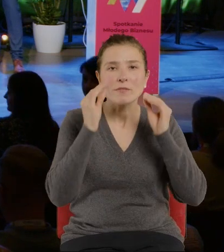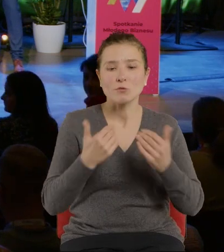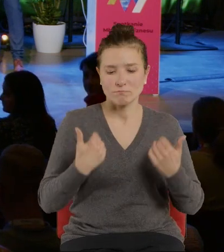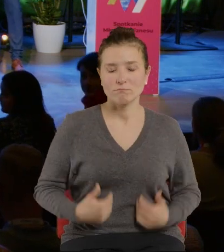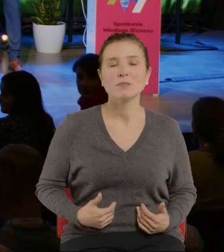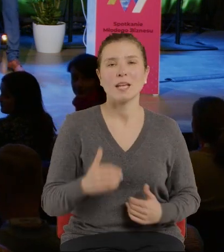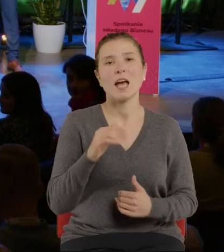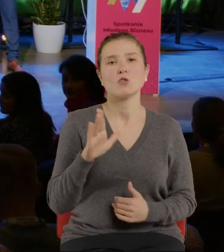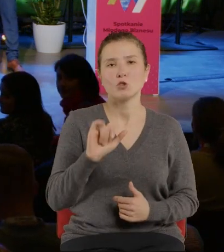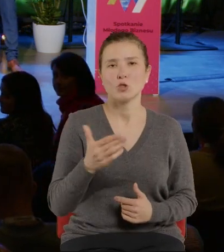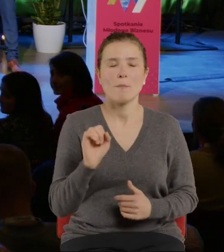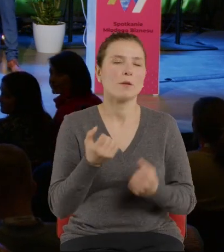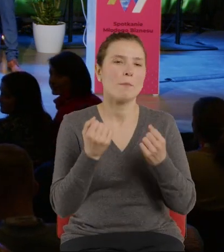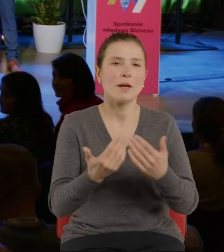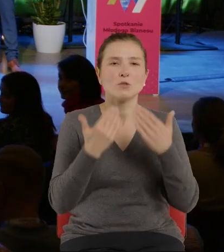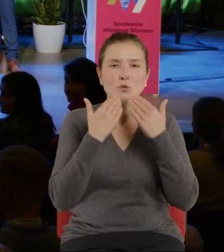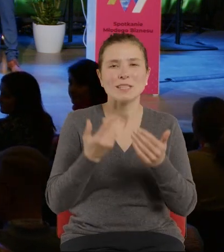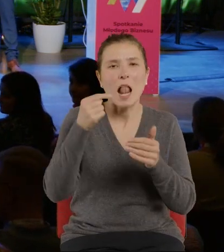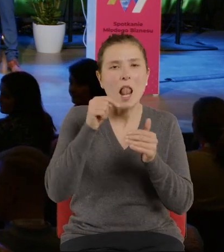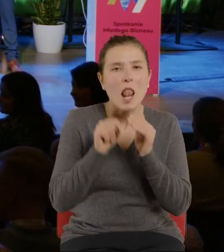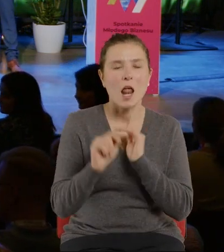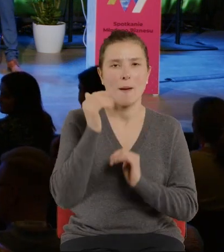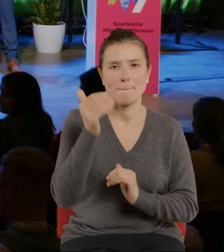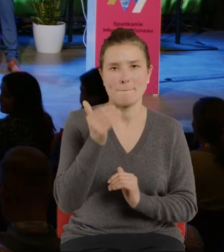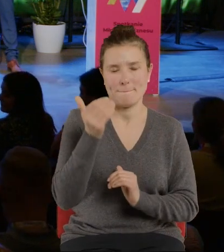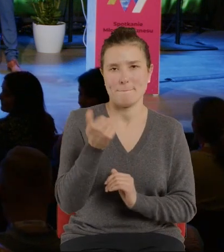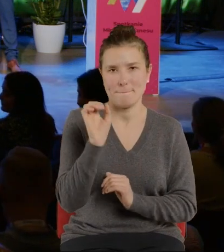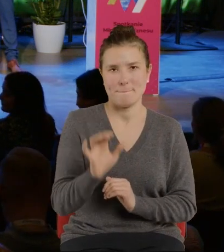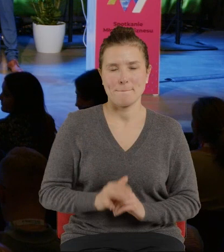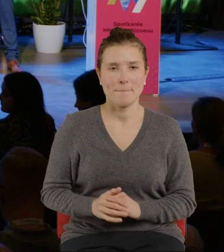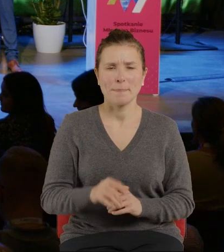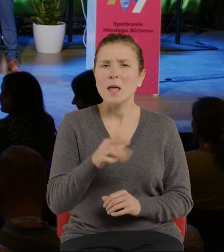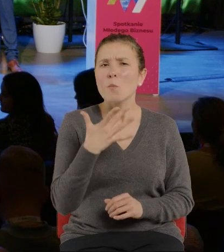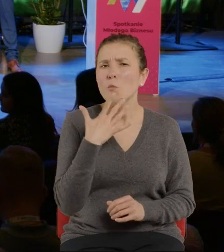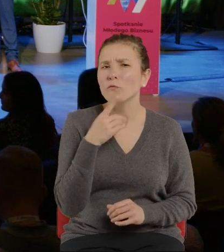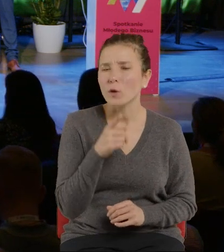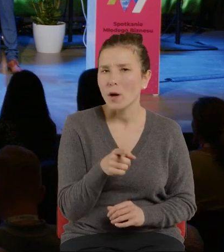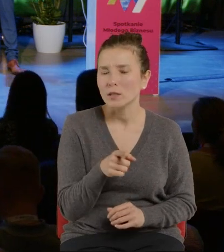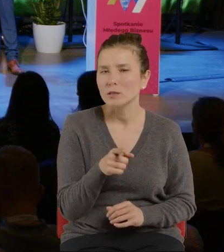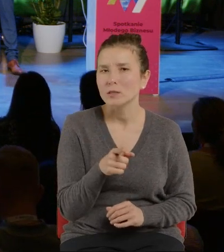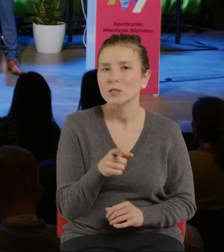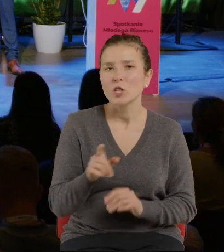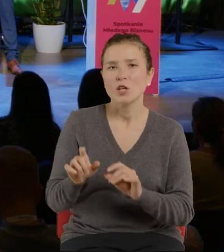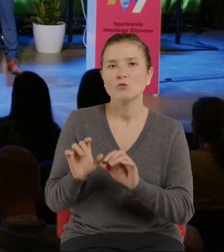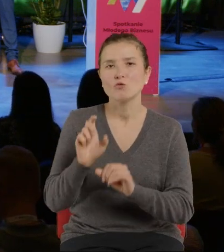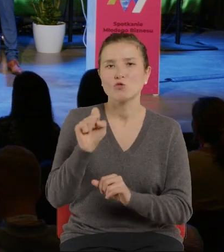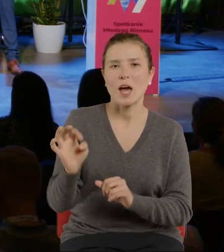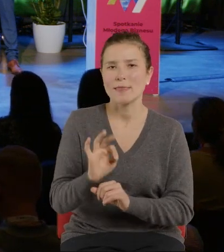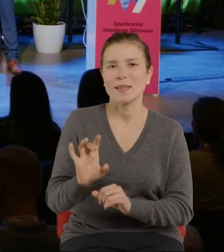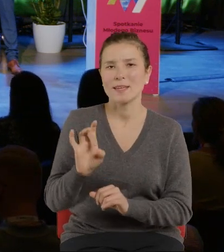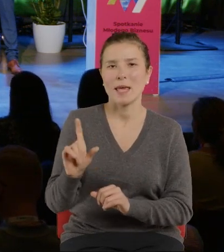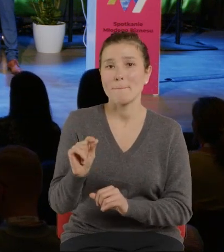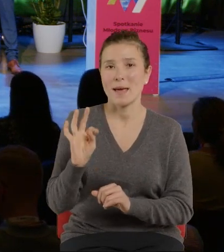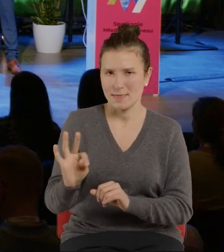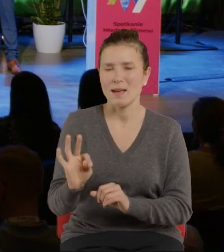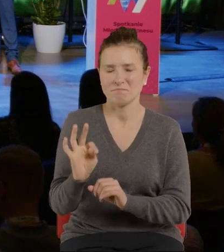i dziękuję Ci za wnikliwą prezentację. A wspomniałaś o tym, że GPT niejednokrotnie potrafił